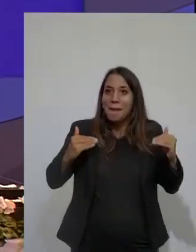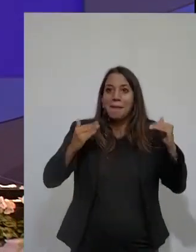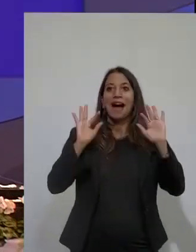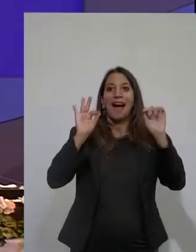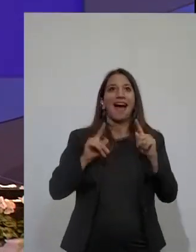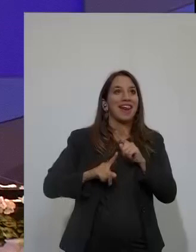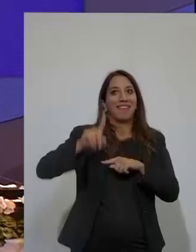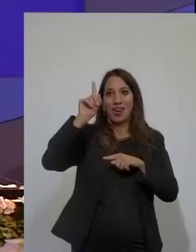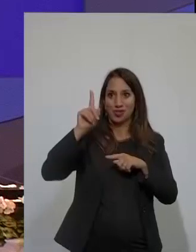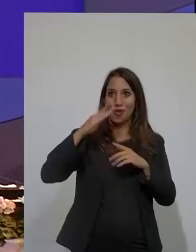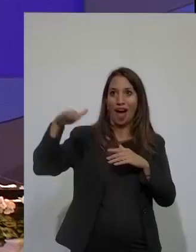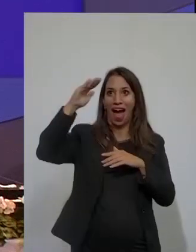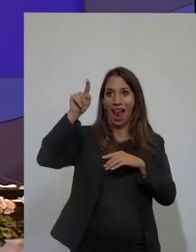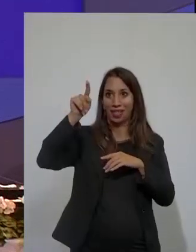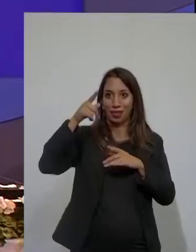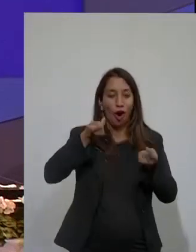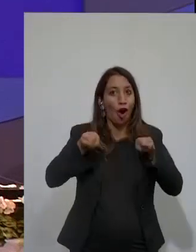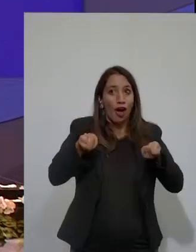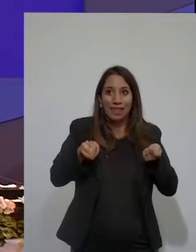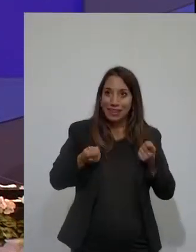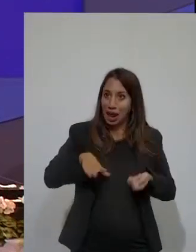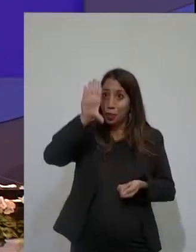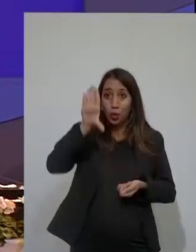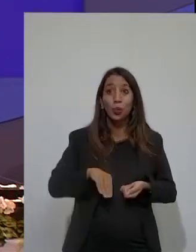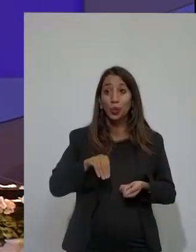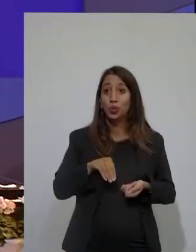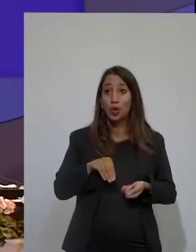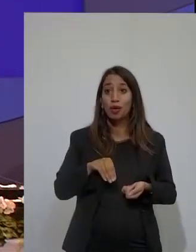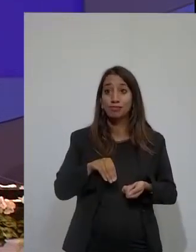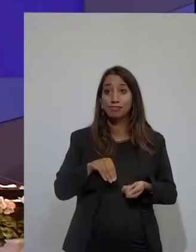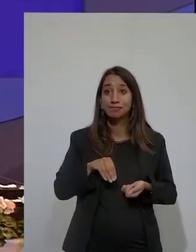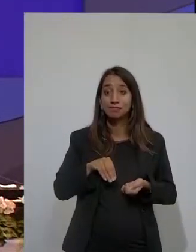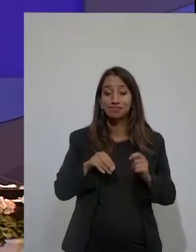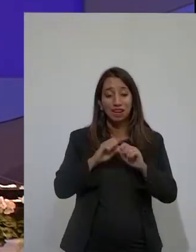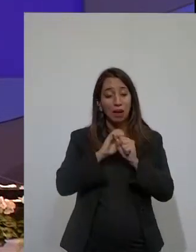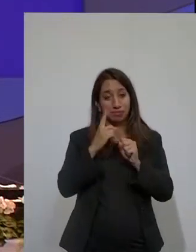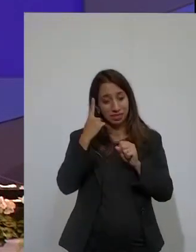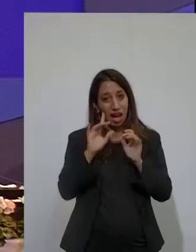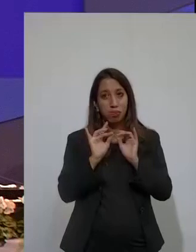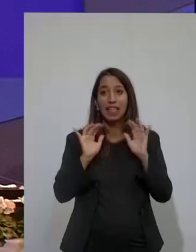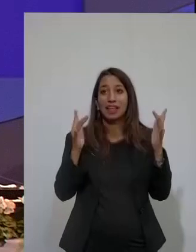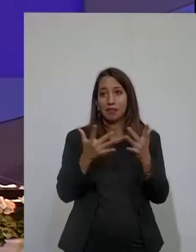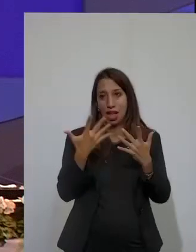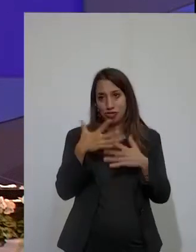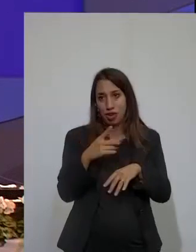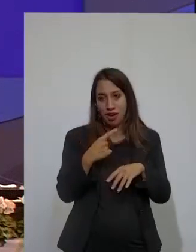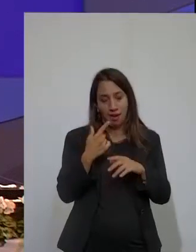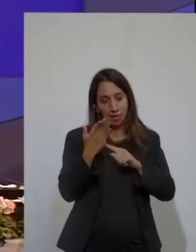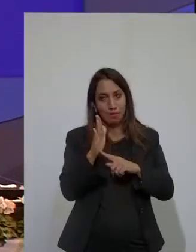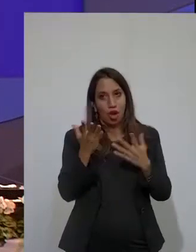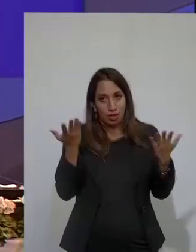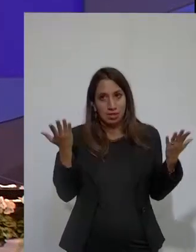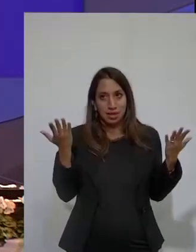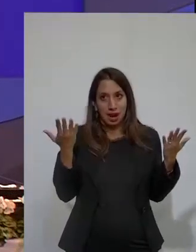coordinamento, imprescindibile. La pandemia ce l'ha dimostrato, e noi oggi non dobbiamo dimenticare che solo